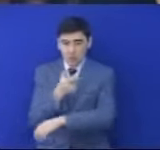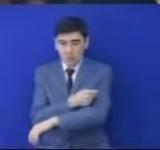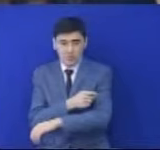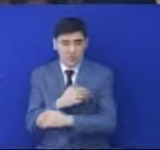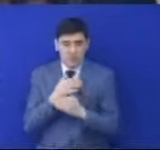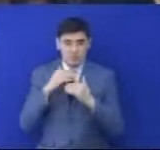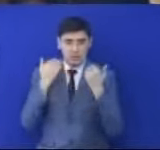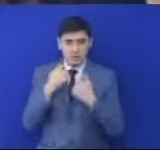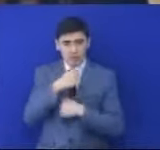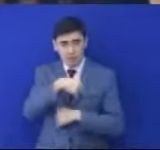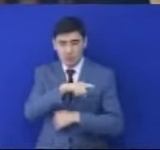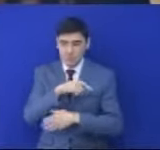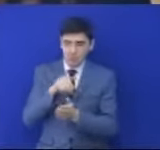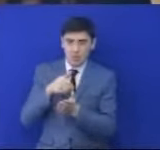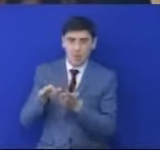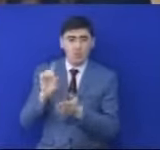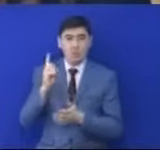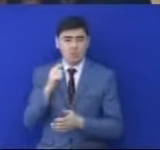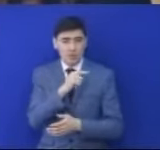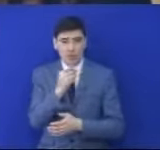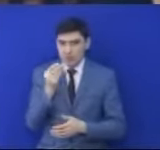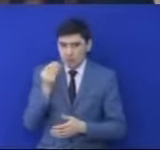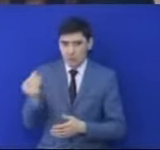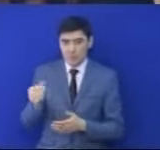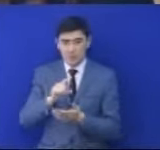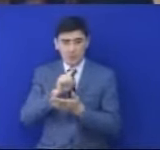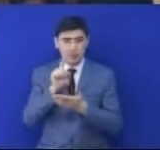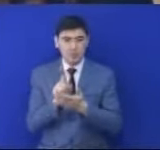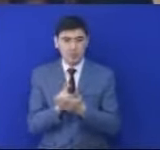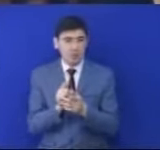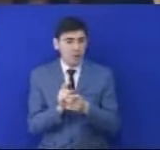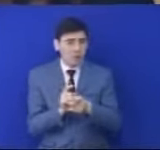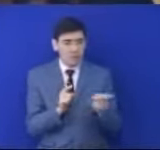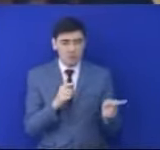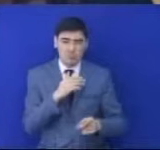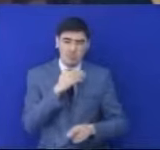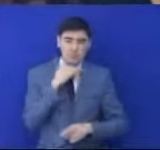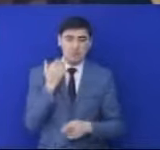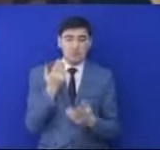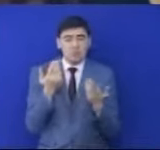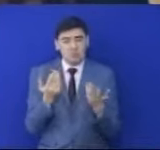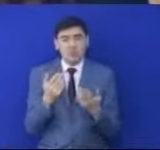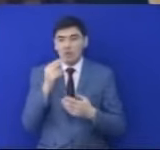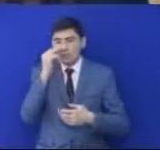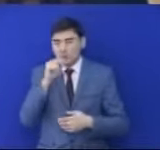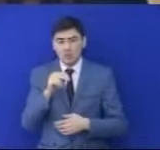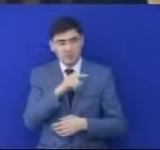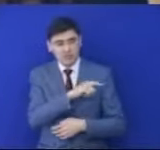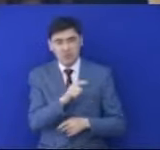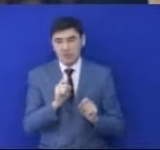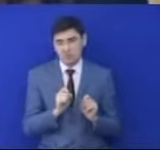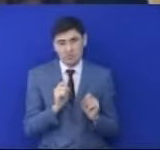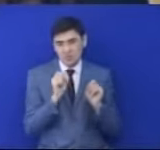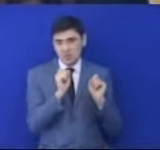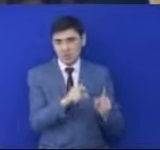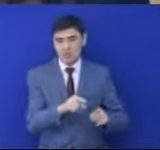кірмейді. Мал иесі екпе жұмыстарын өзі төлеу қажет. Алайда ешкімнің қалталарынан ақша шығарғысы келмейді. Көптеген ауылдарда бруцеллезге қарсы